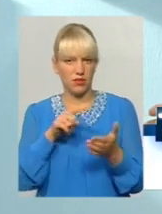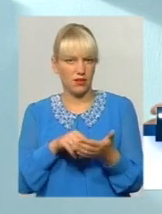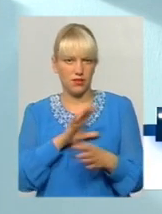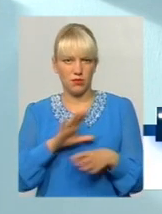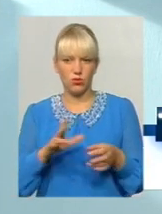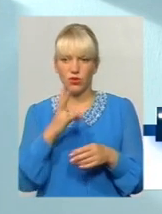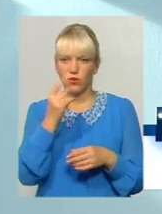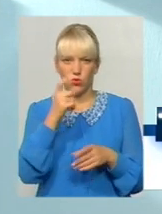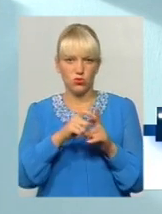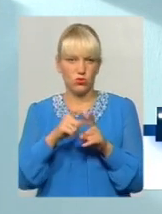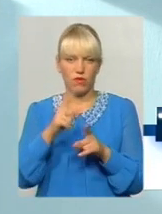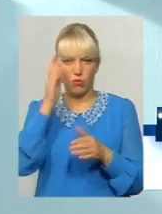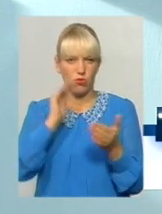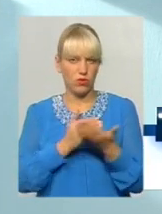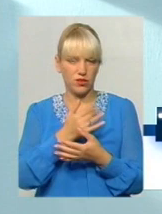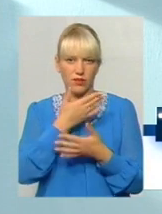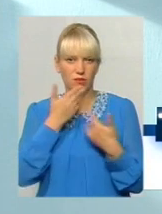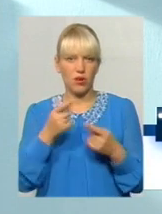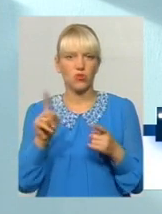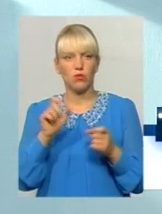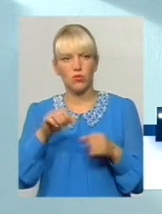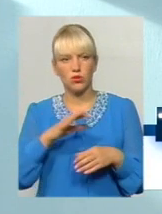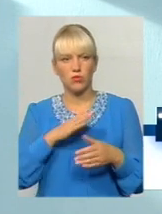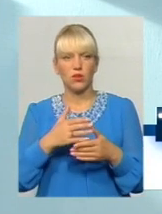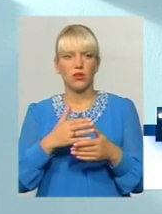жодного слова в нас немає про політику. На рахунок того, що ви кажете, що можемо